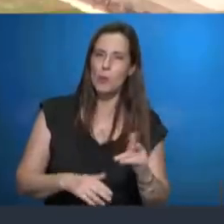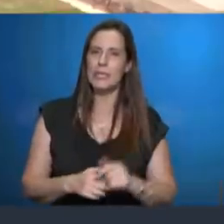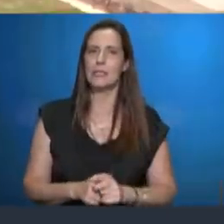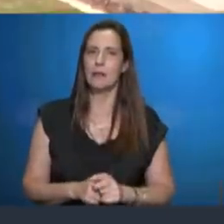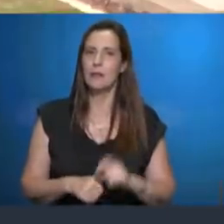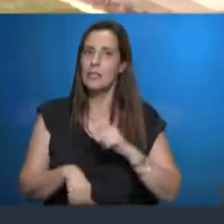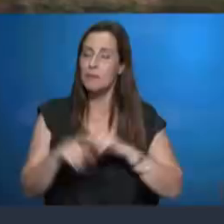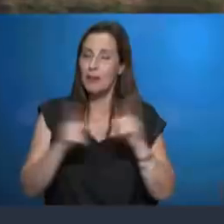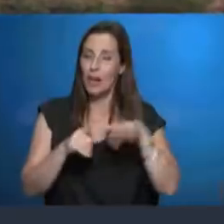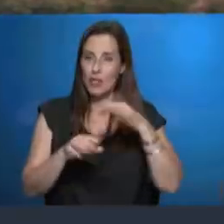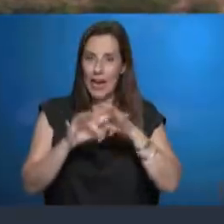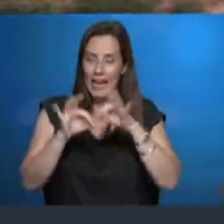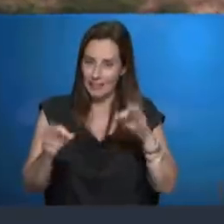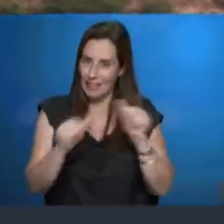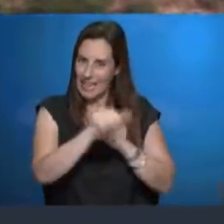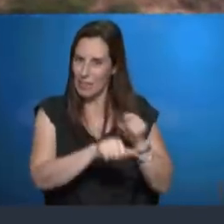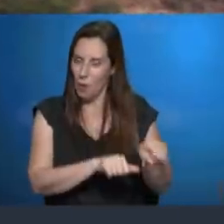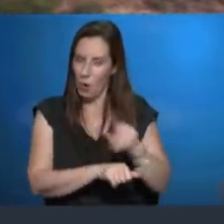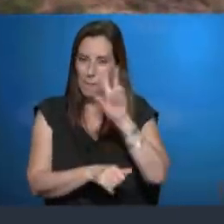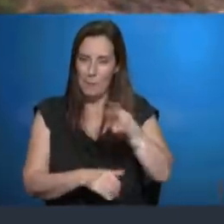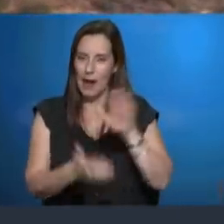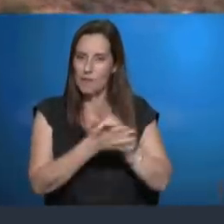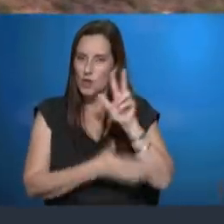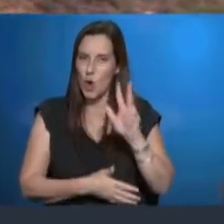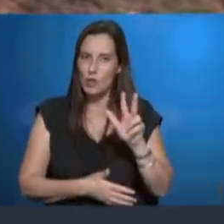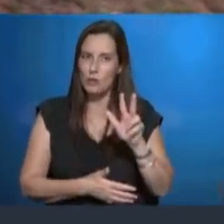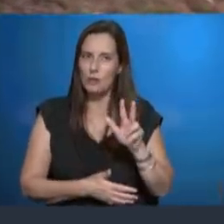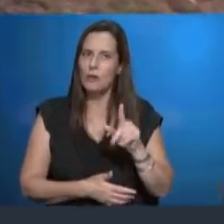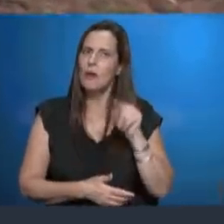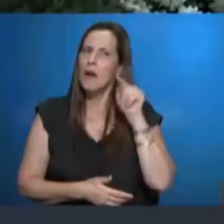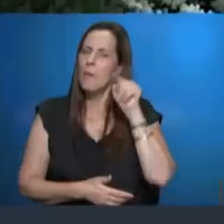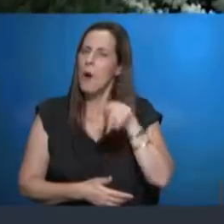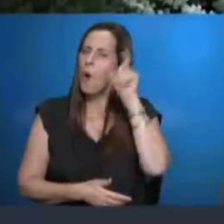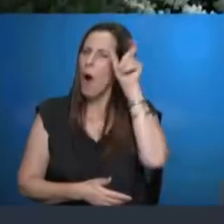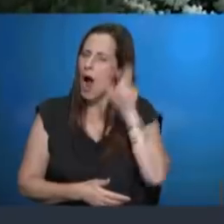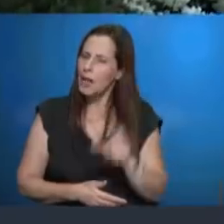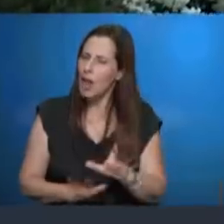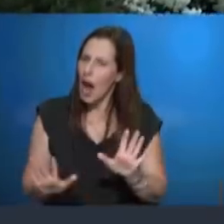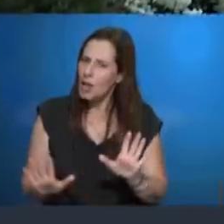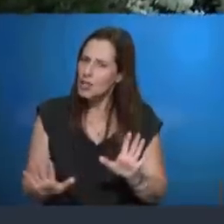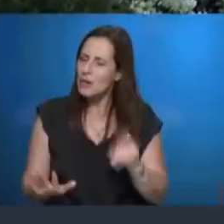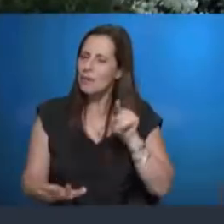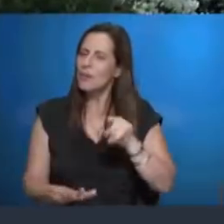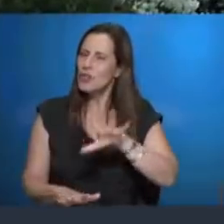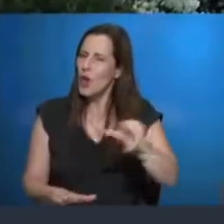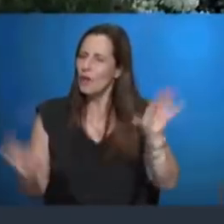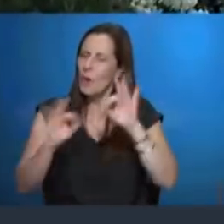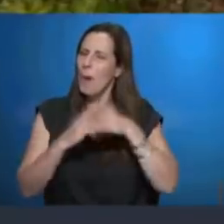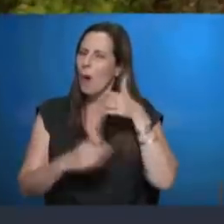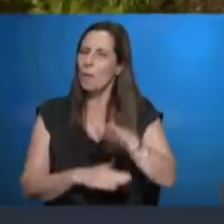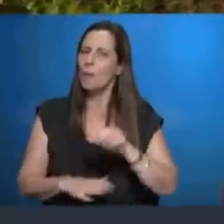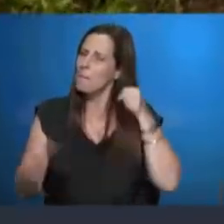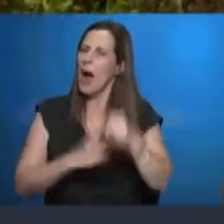זמן קצר לאחר שהחלה ללוות אותם ב-2013, ביקרו אצלה אורחים לא רצויים בבית שלא גנבו דבר.